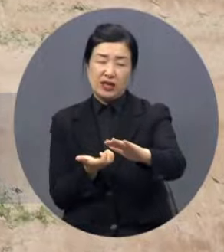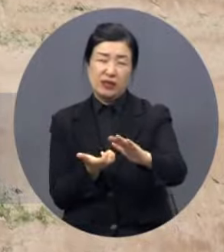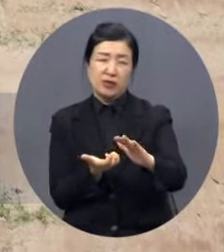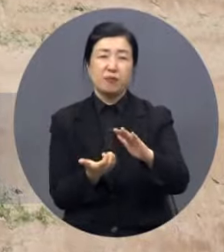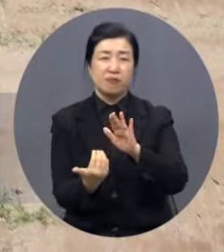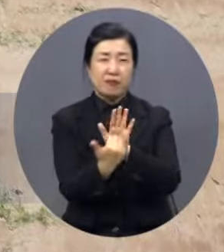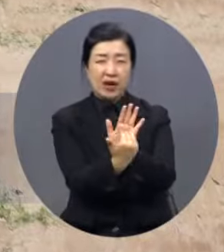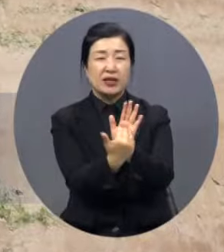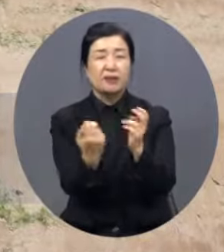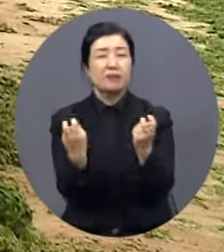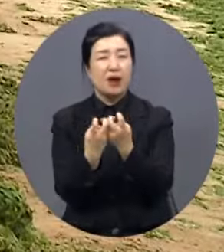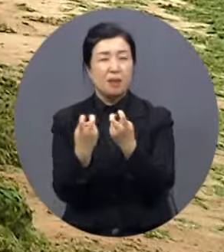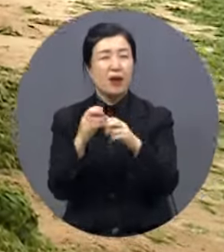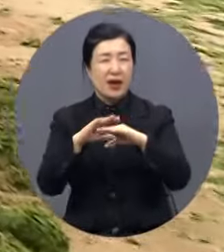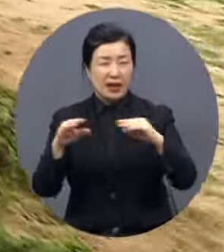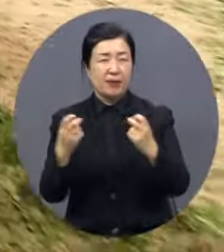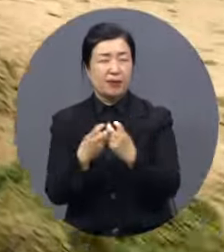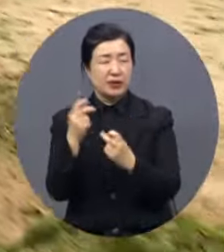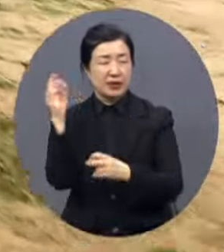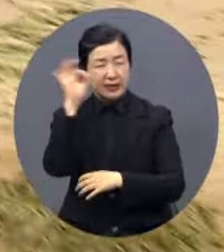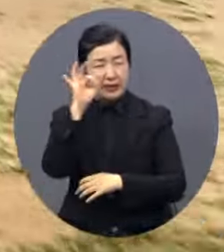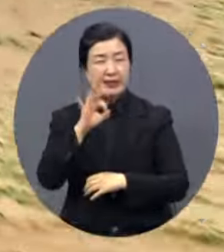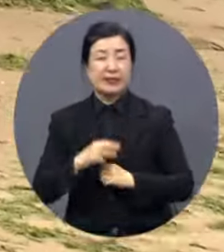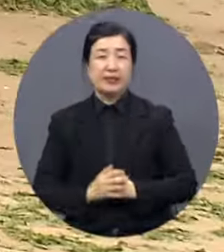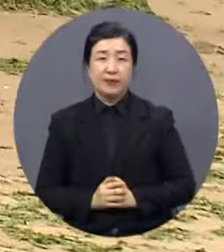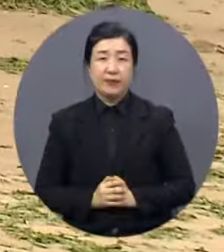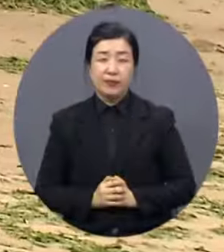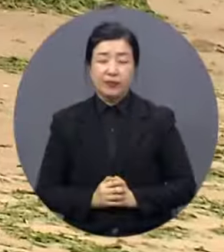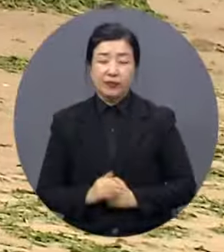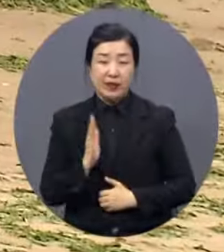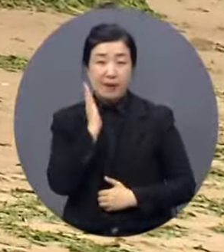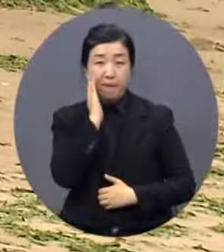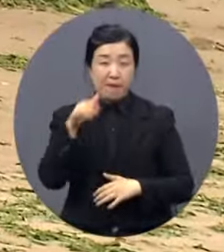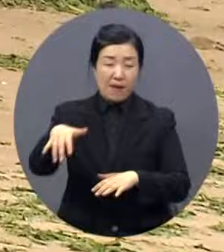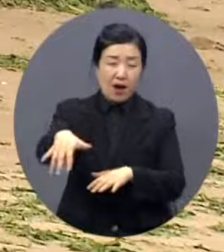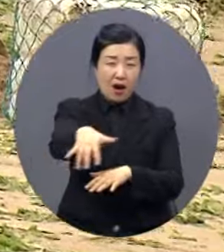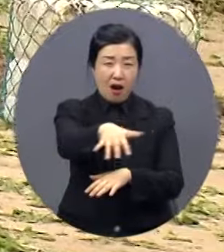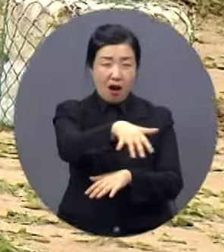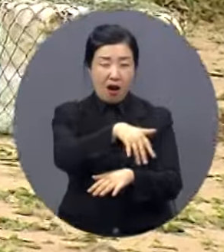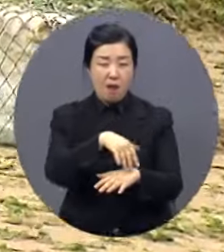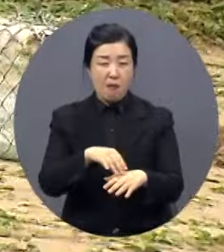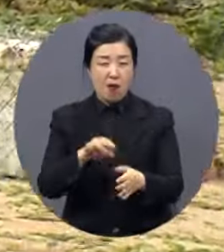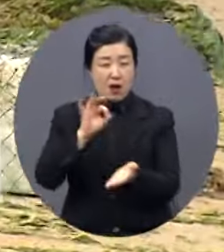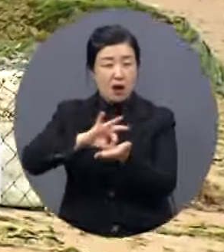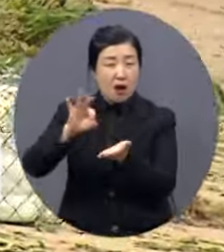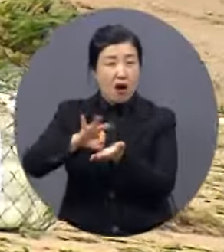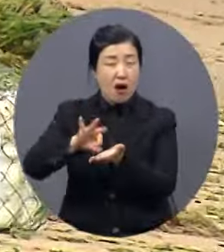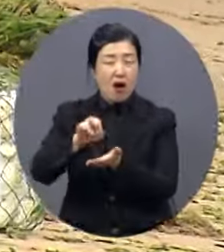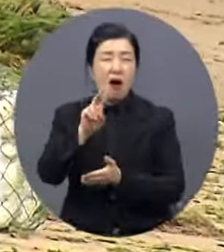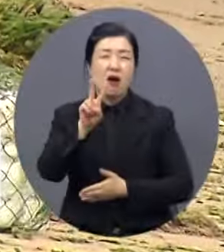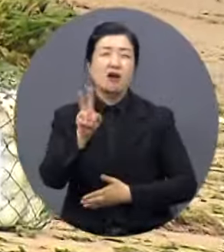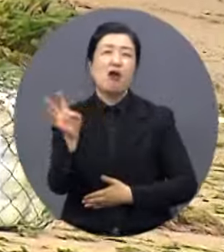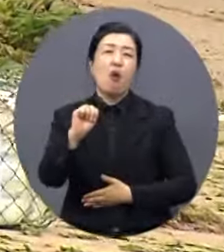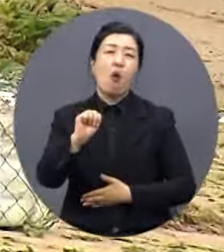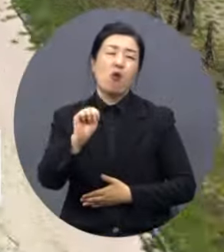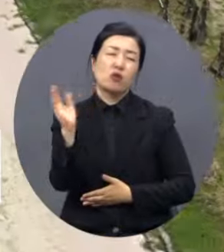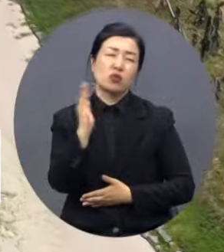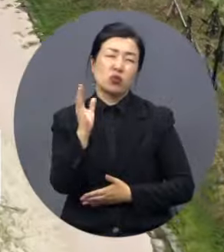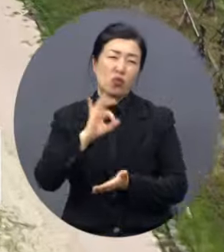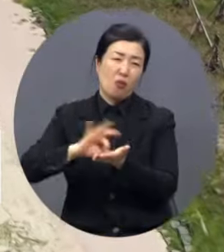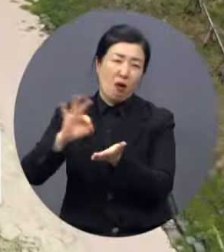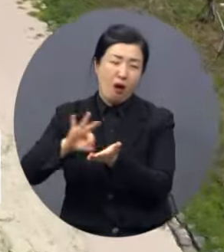시도를 해본다든지 구멍 갈의 수고에 들어가는 비용은 매년 2억원 예산 낭비를 막기